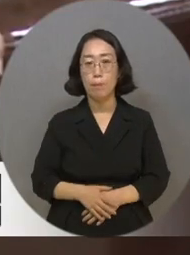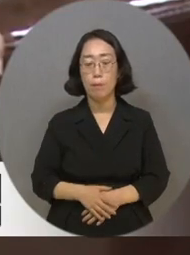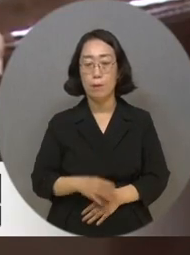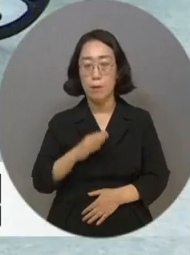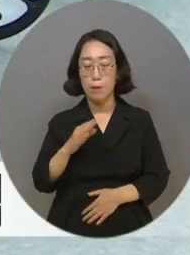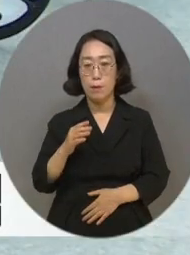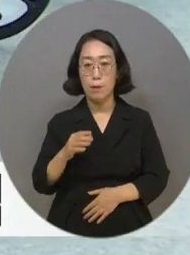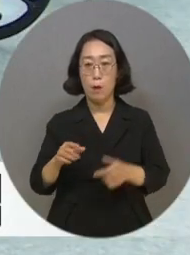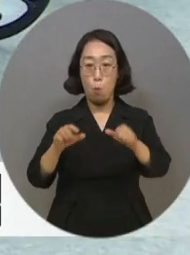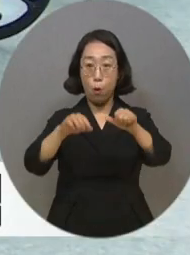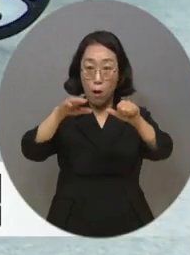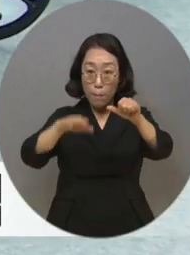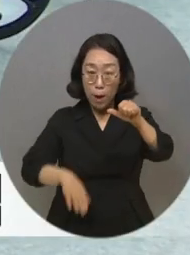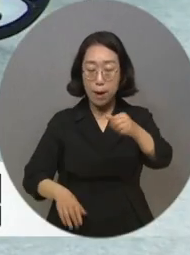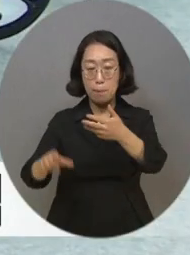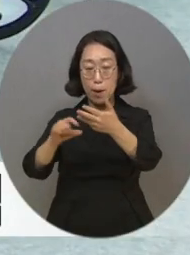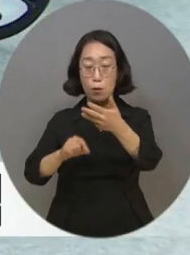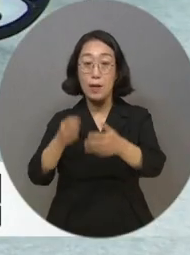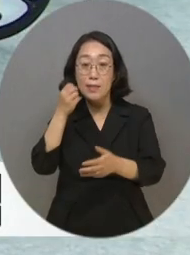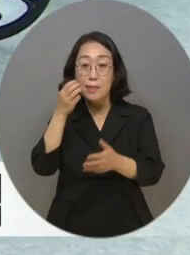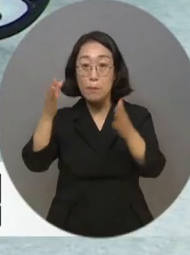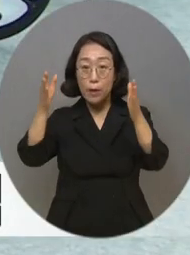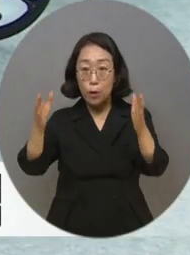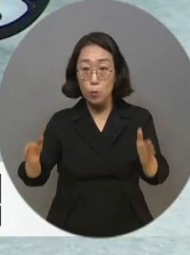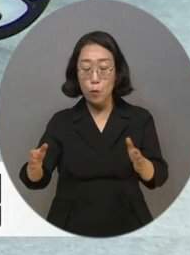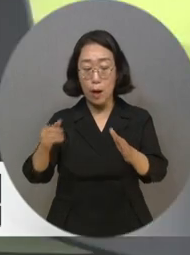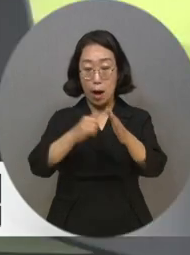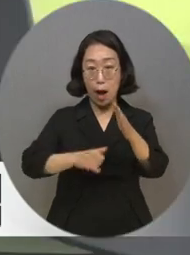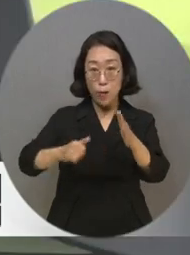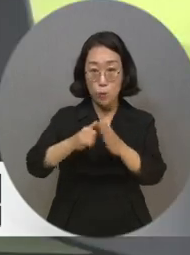이달 말부터 8월까지 약 3개월간